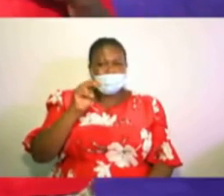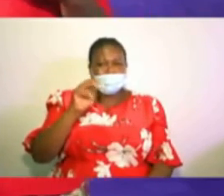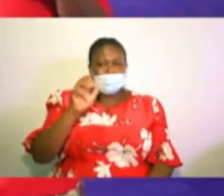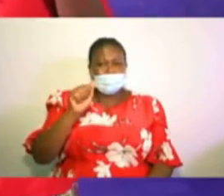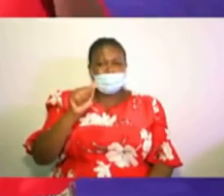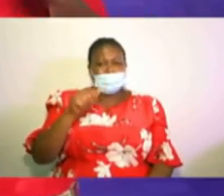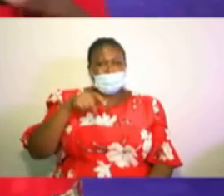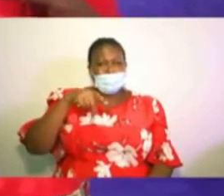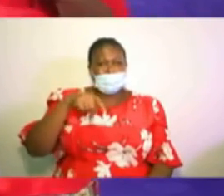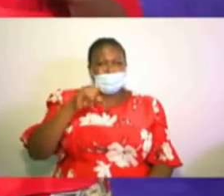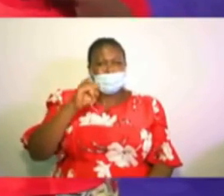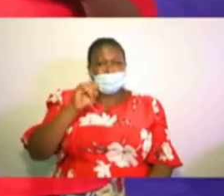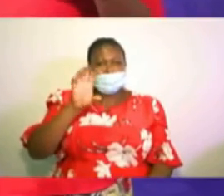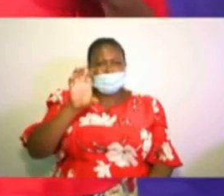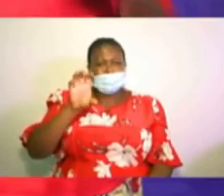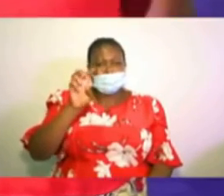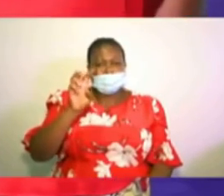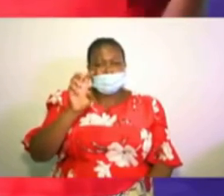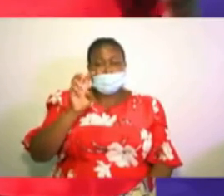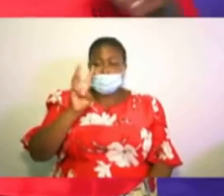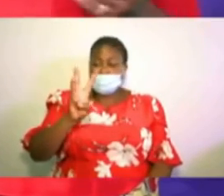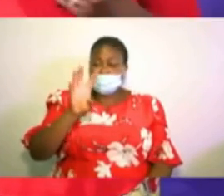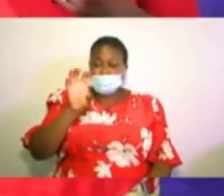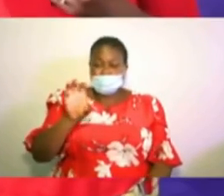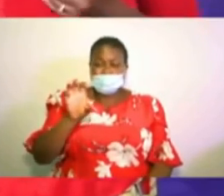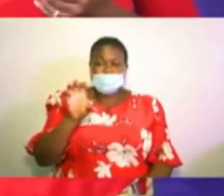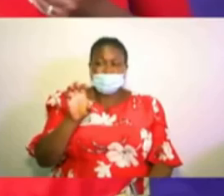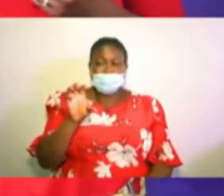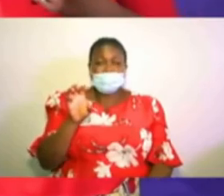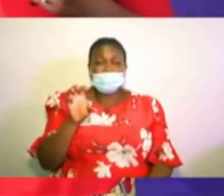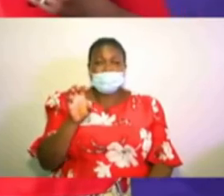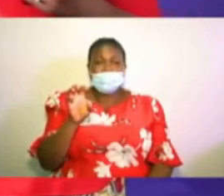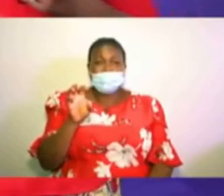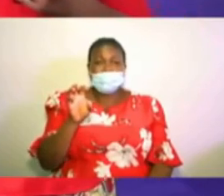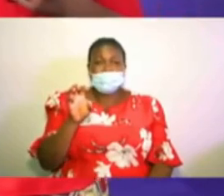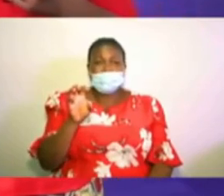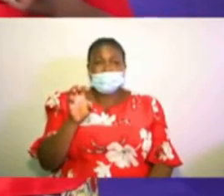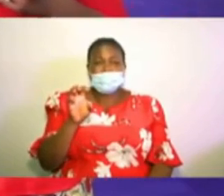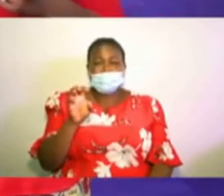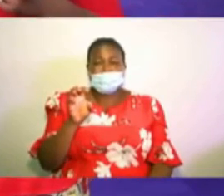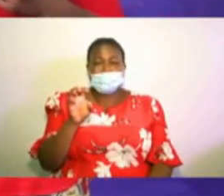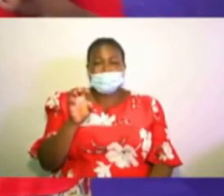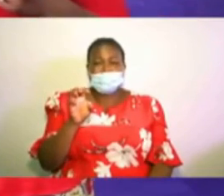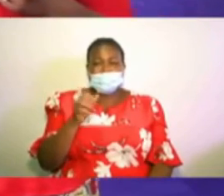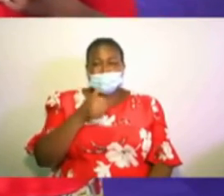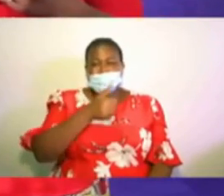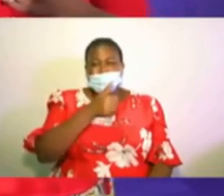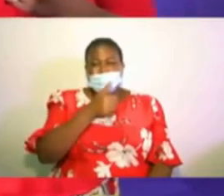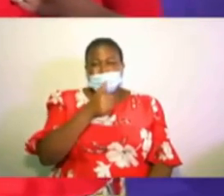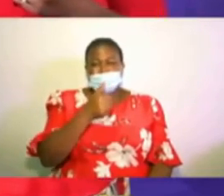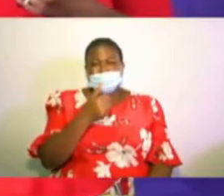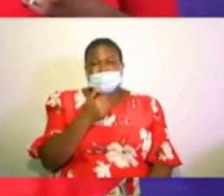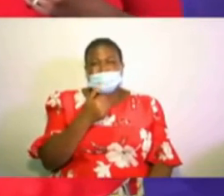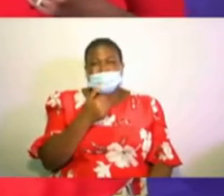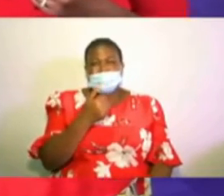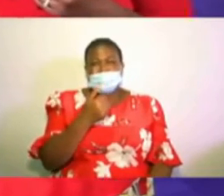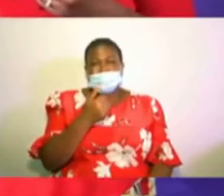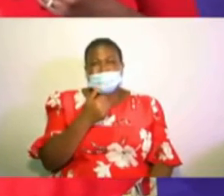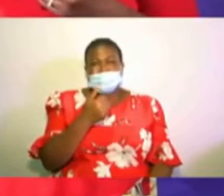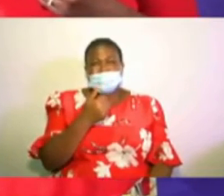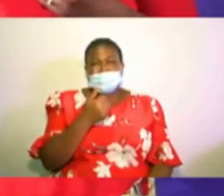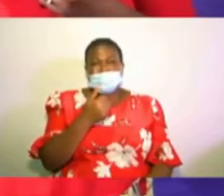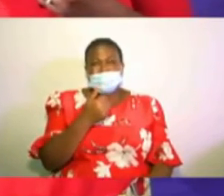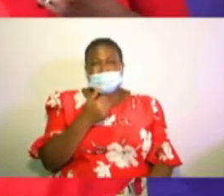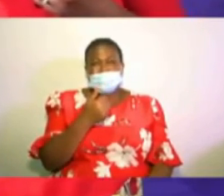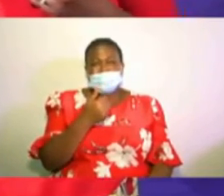lorsque j'étais à Tema, l'assemblée SIAP de Tema. I used to be in the habit of when we are